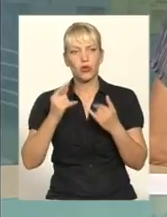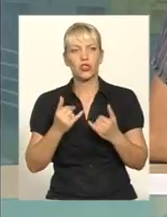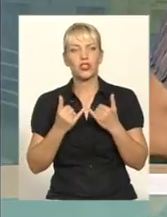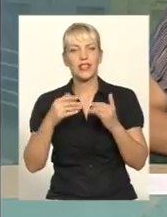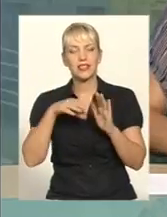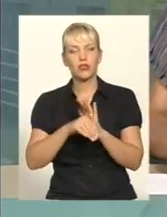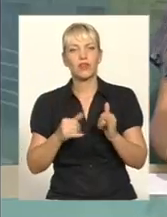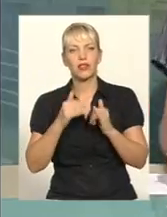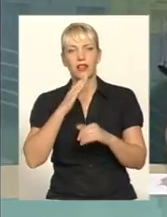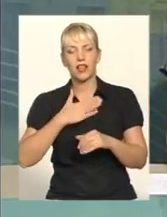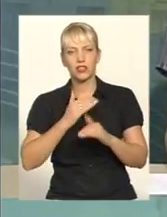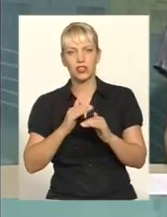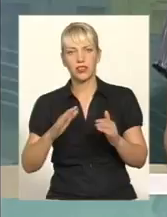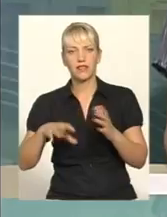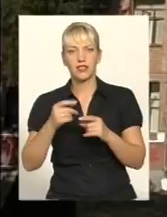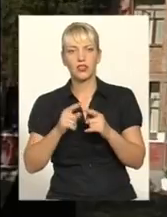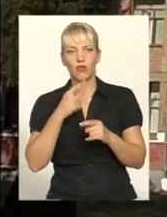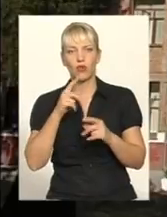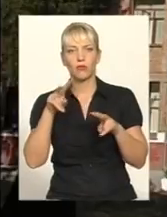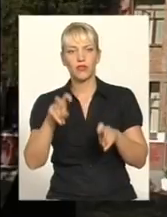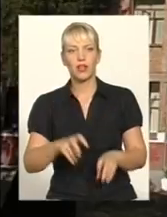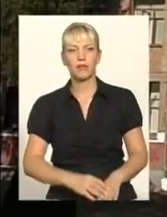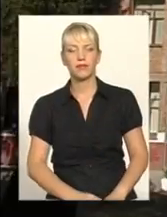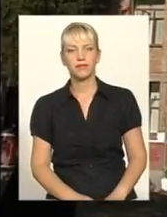Про це все говоримо в темі.